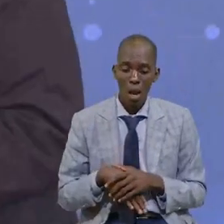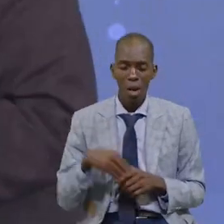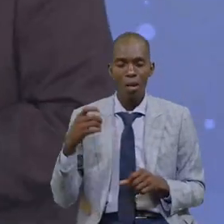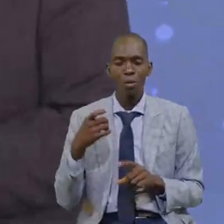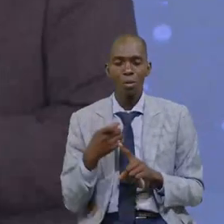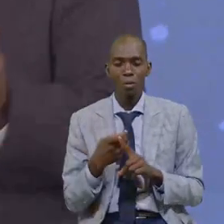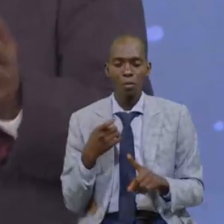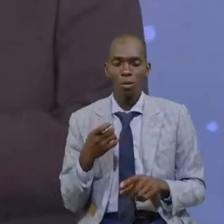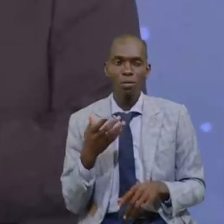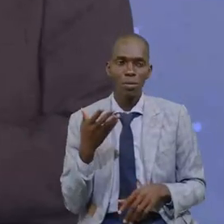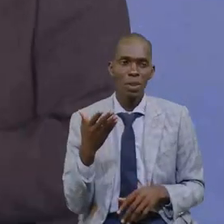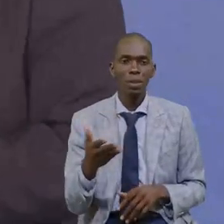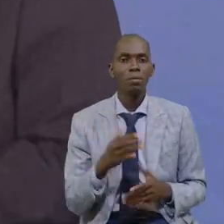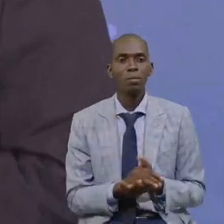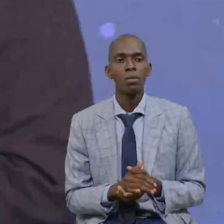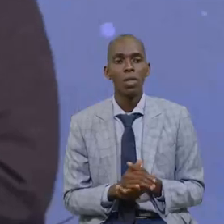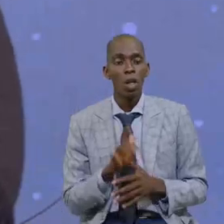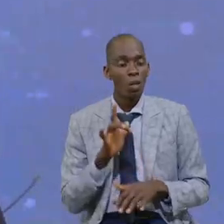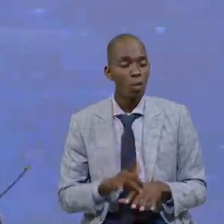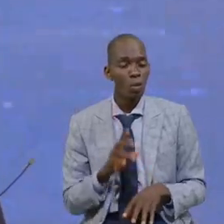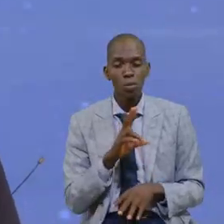Sortez du milieu d'elle.